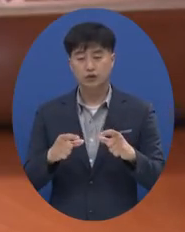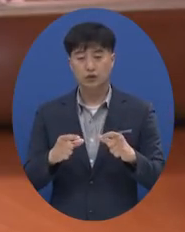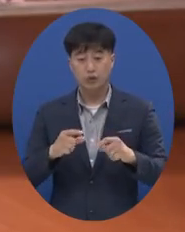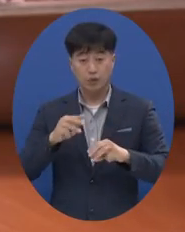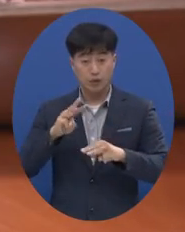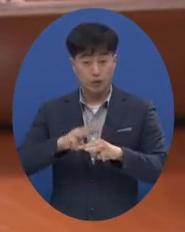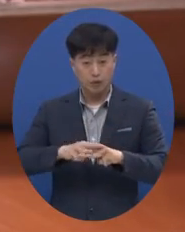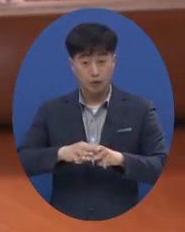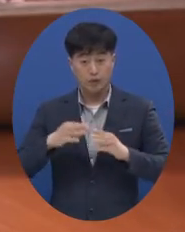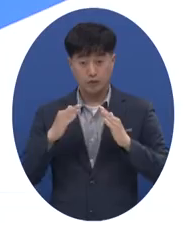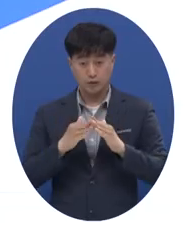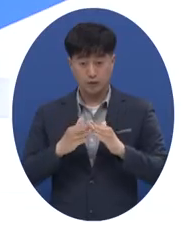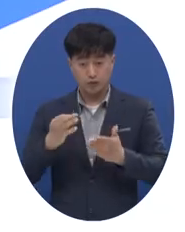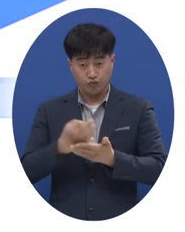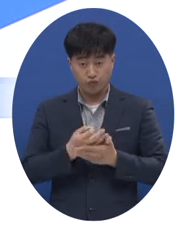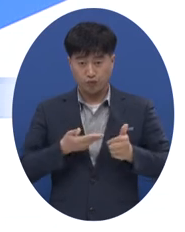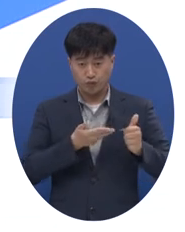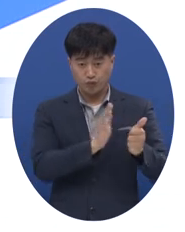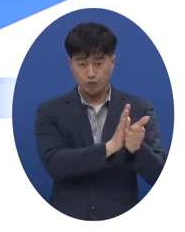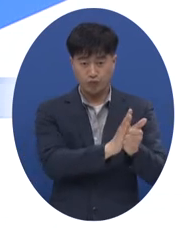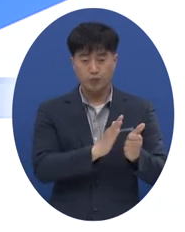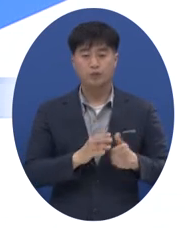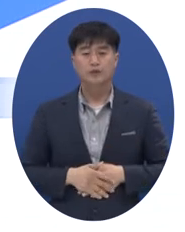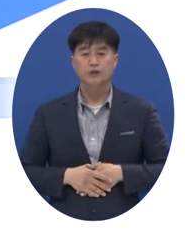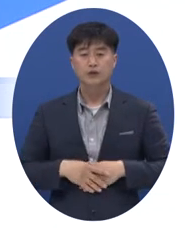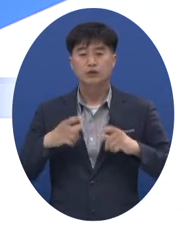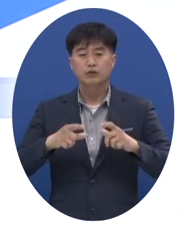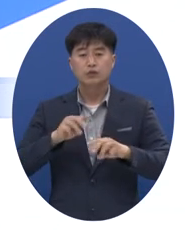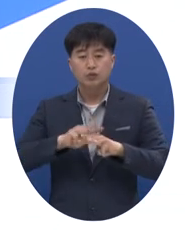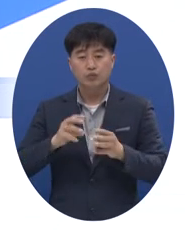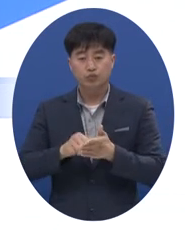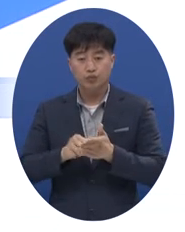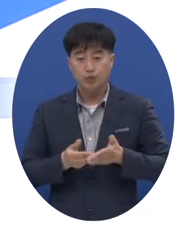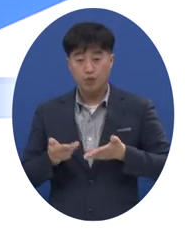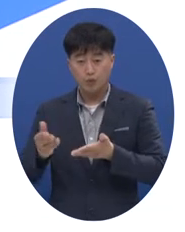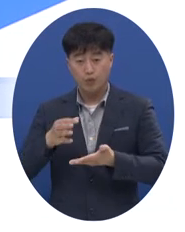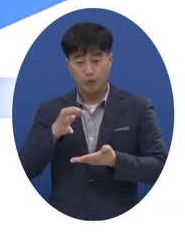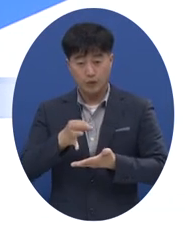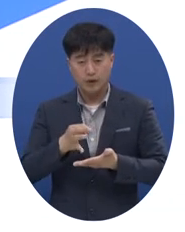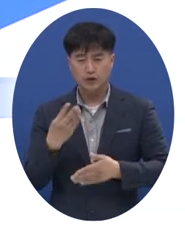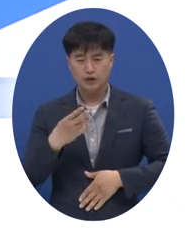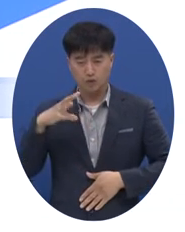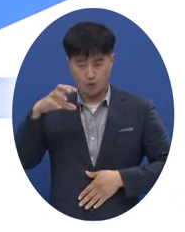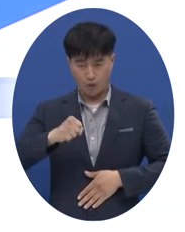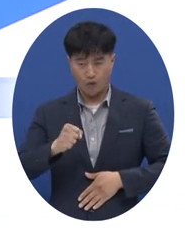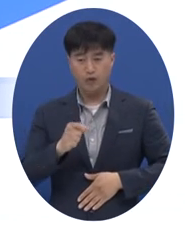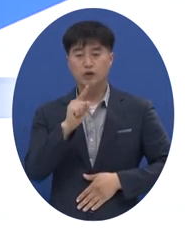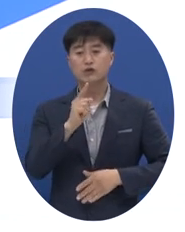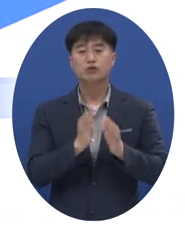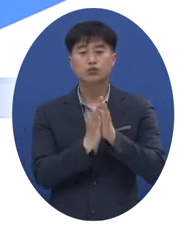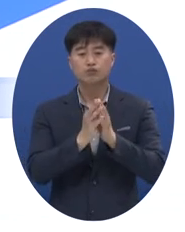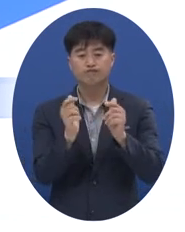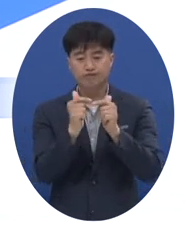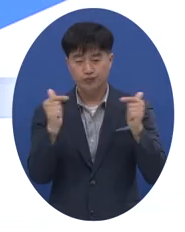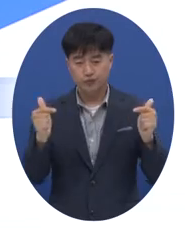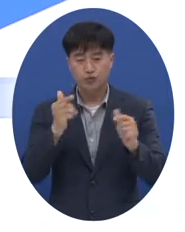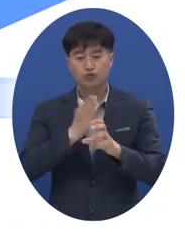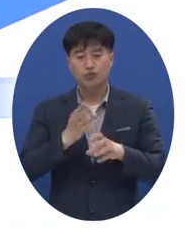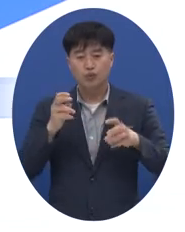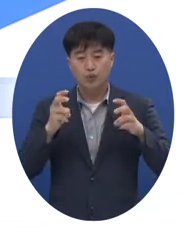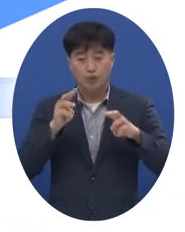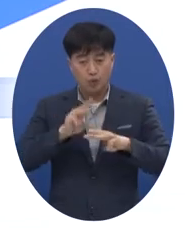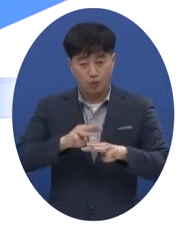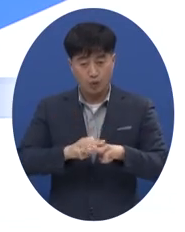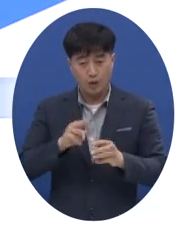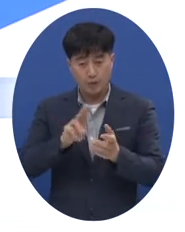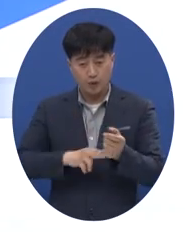전망입니다. 지역 농산물 공급 금액을 현재 4천억 원에서 1조 원까지 확대하여